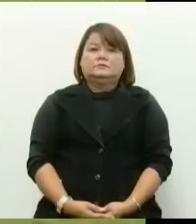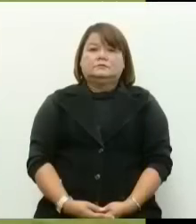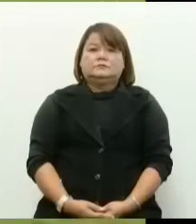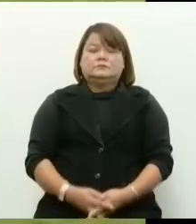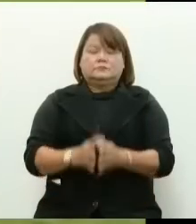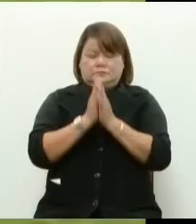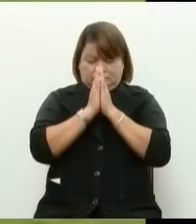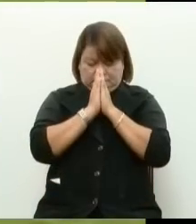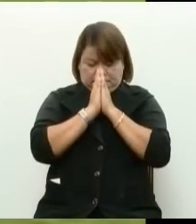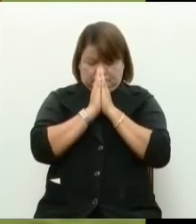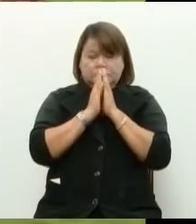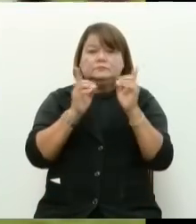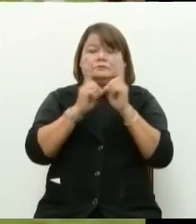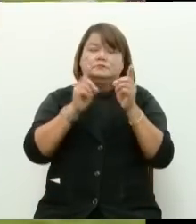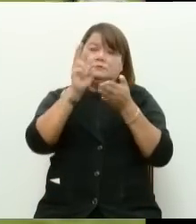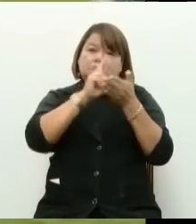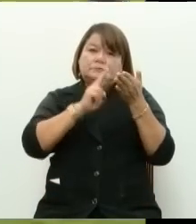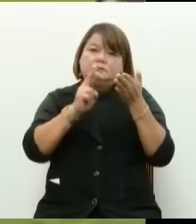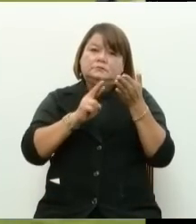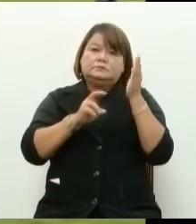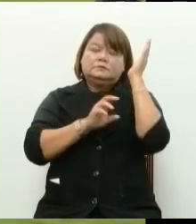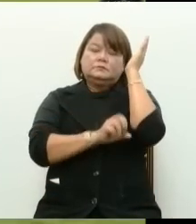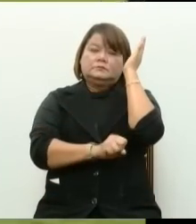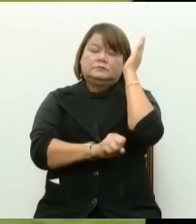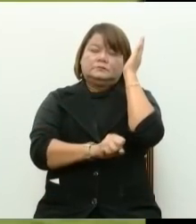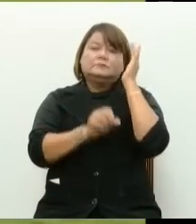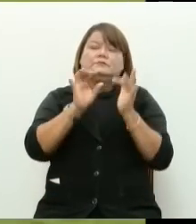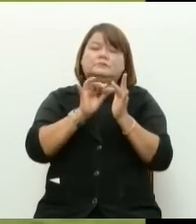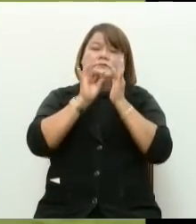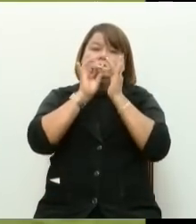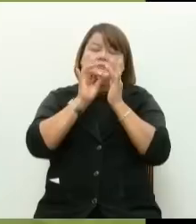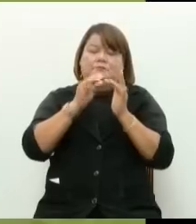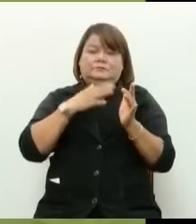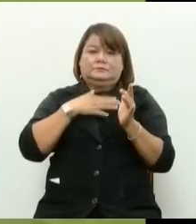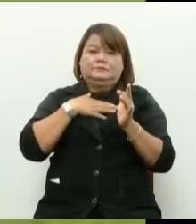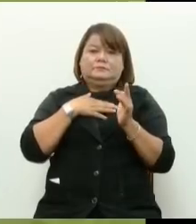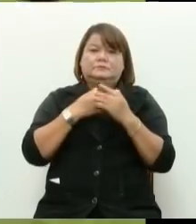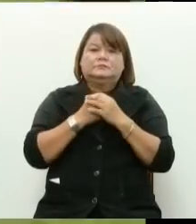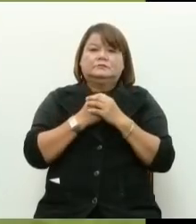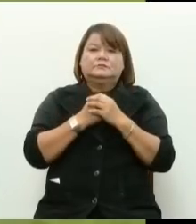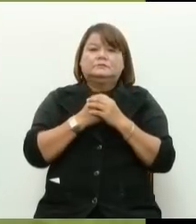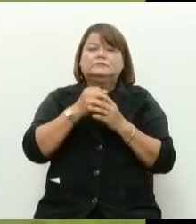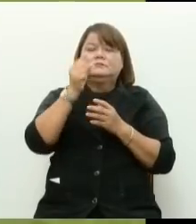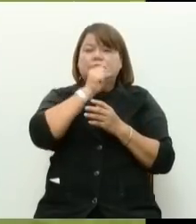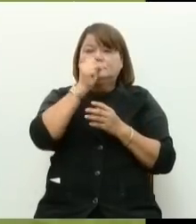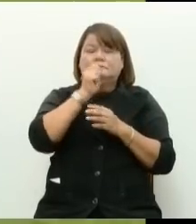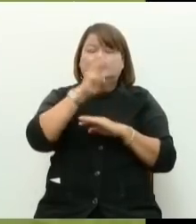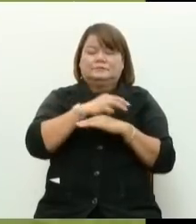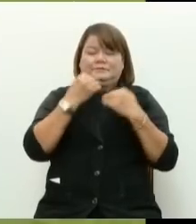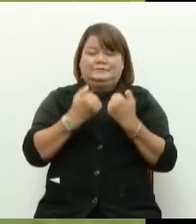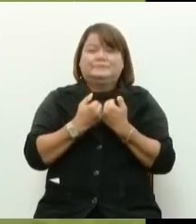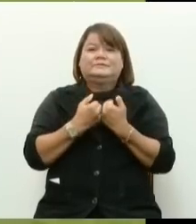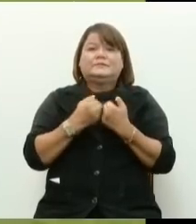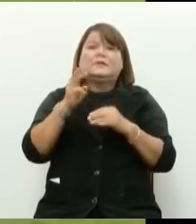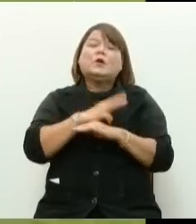eagerness สวัสดีค่ะพบกับรายการสงขลาสเปเชียลกับดิฉันนางสาวสุชาดาสว่างเพชรผู้ดำเนินรายการในวันนี้ค่ะ